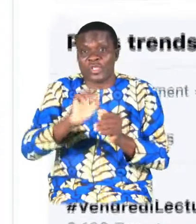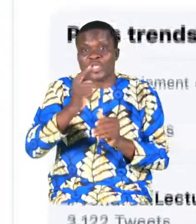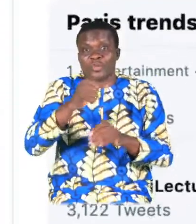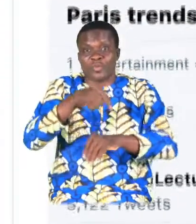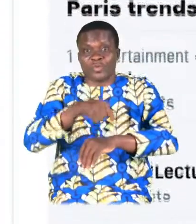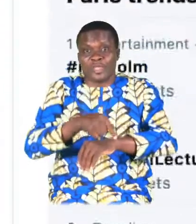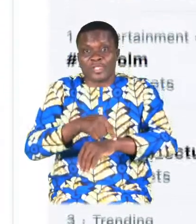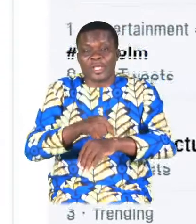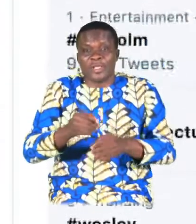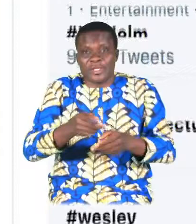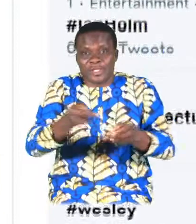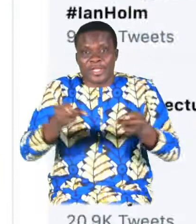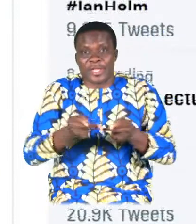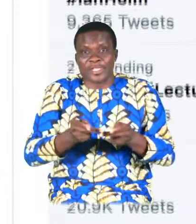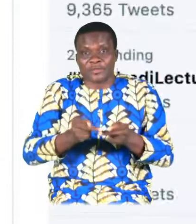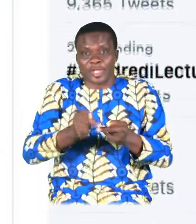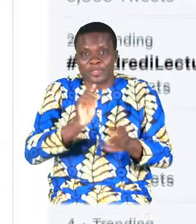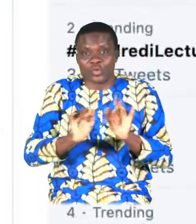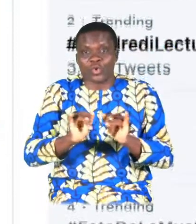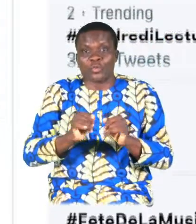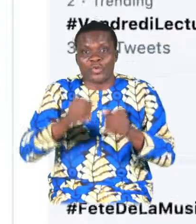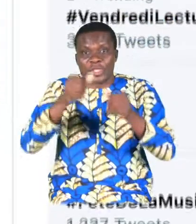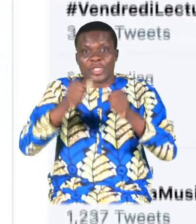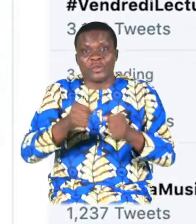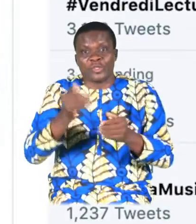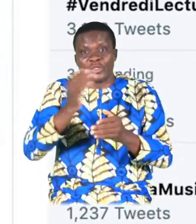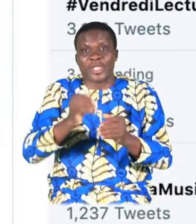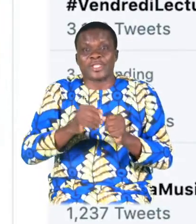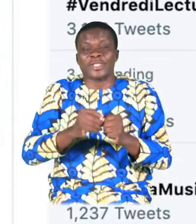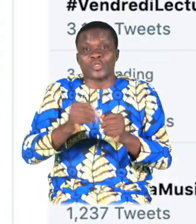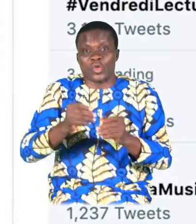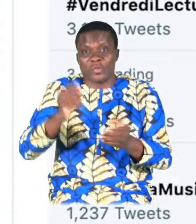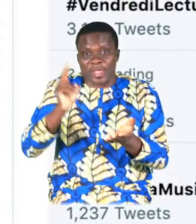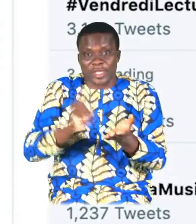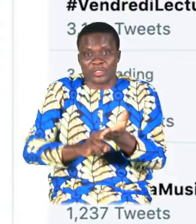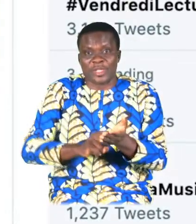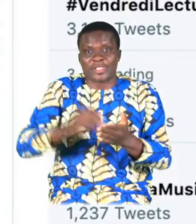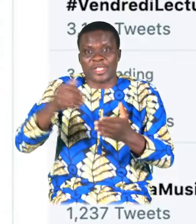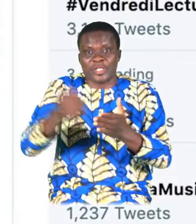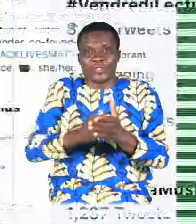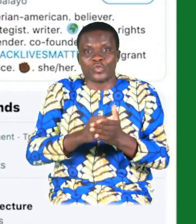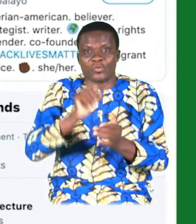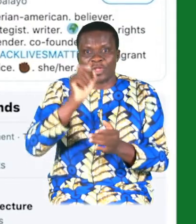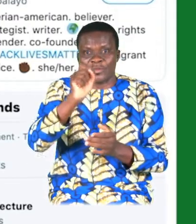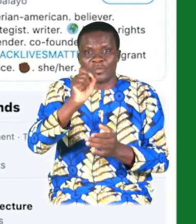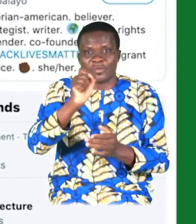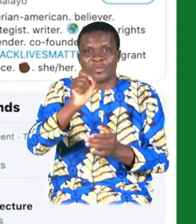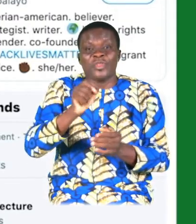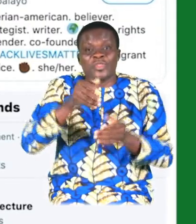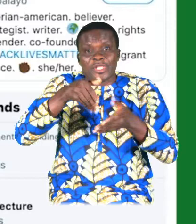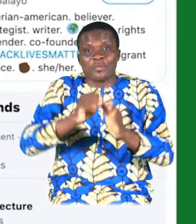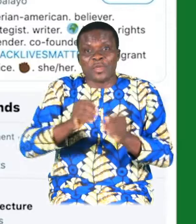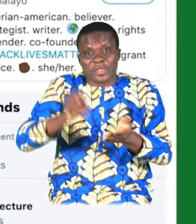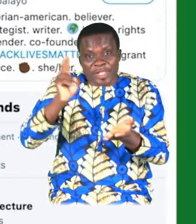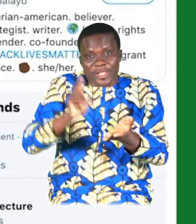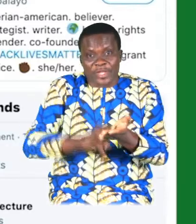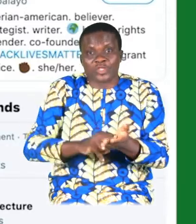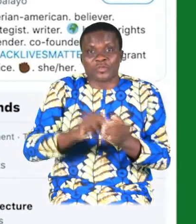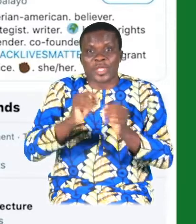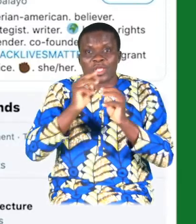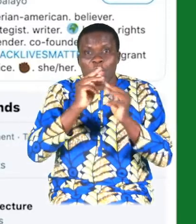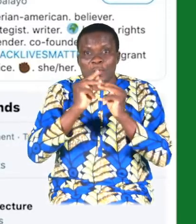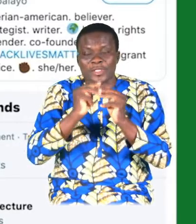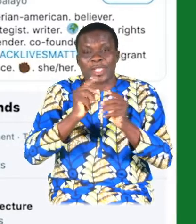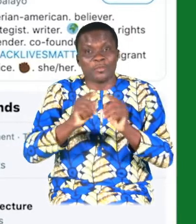temps, l'espace pour composer un post sera désormais agrémenté d'une nouvelle icône qui permettra d'enregistrer un message.